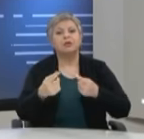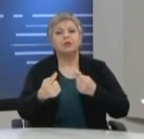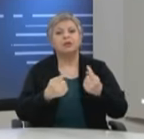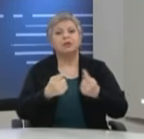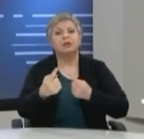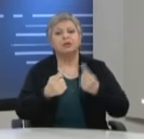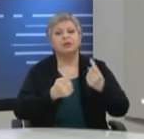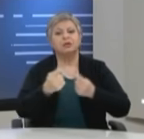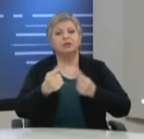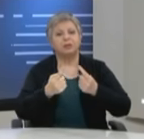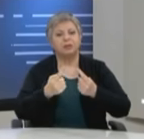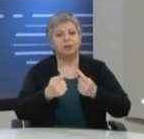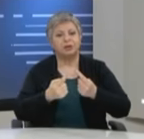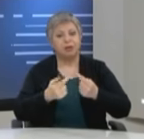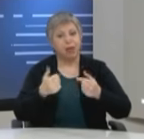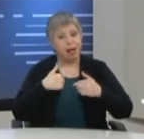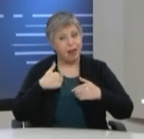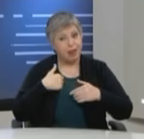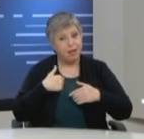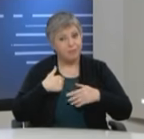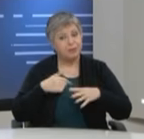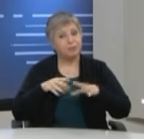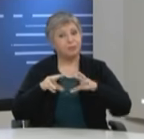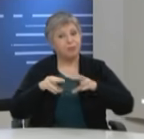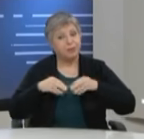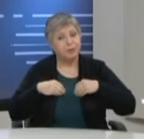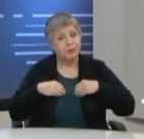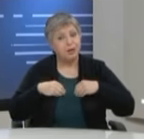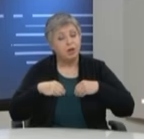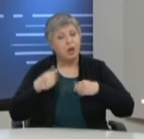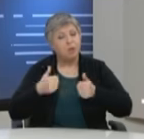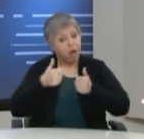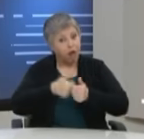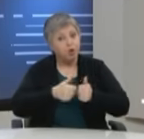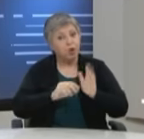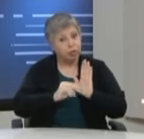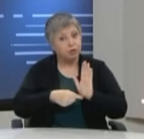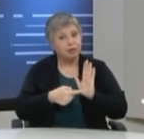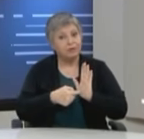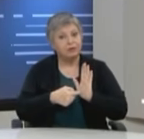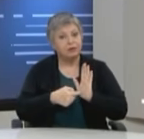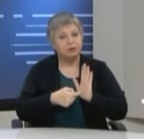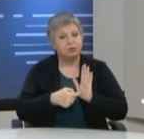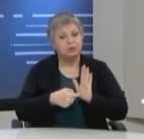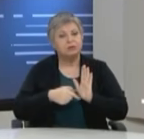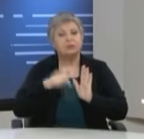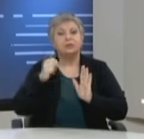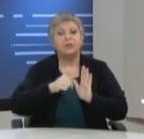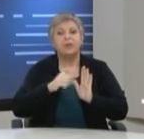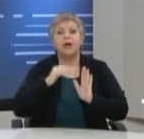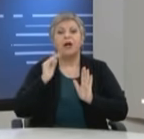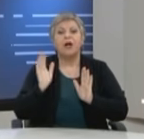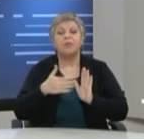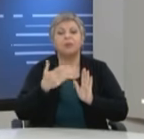μετά. Θα συνενούμε βάσει της συμφωνίας αυτόματα και στο κλείσιμο κάθε